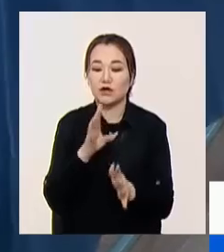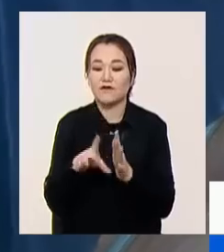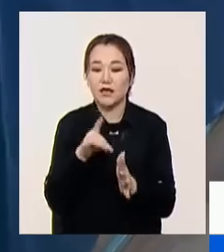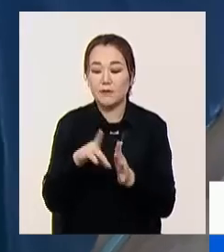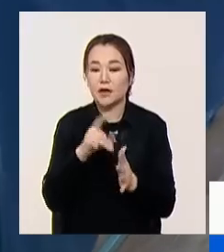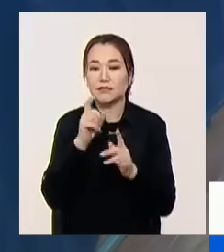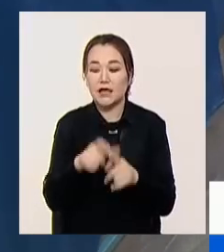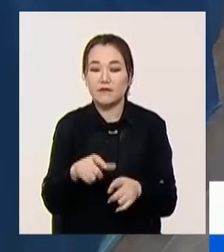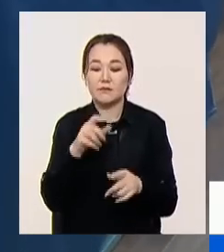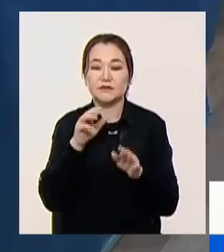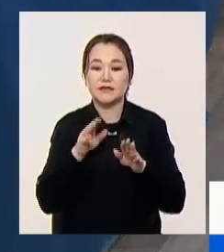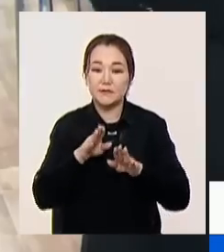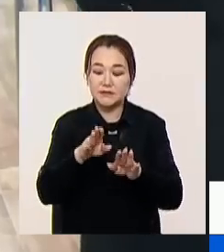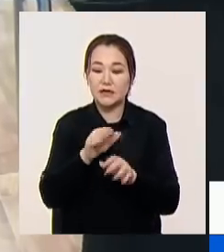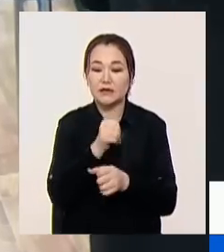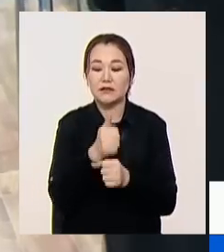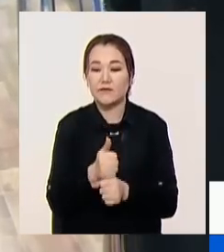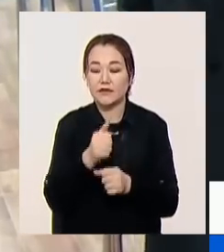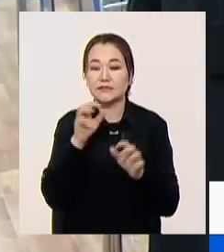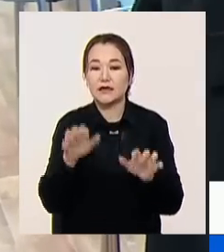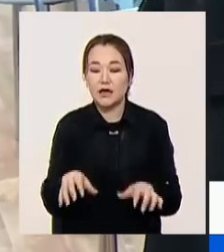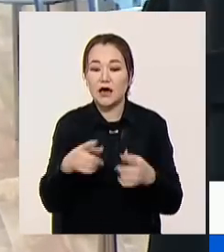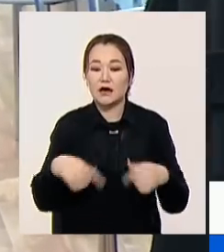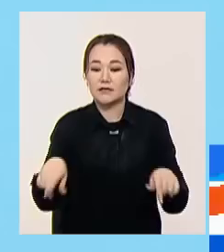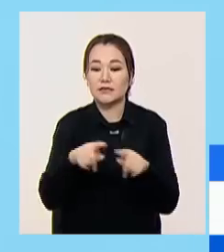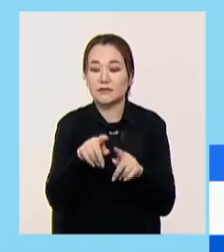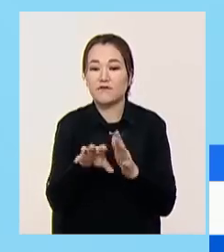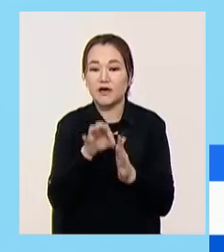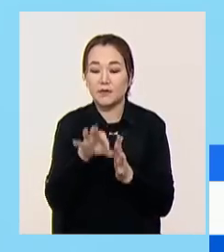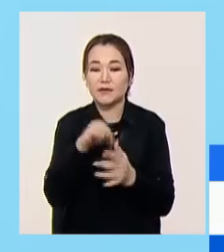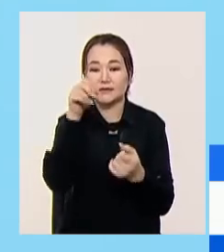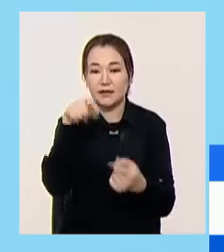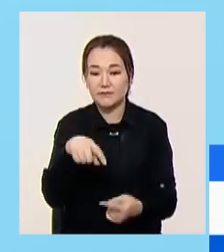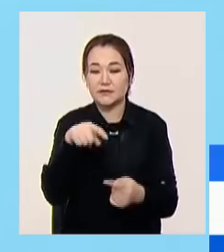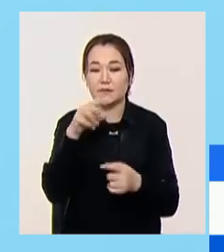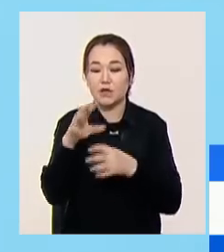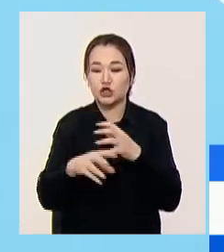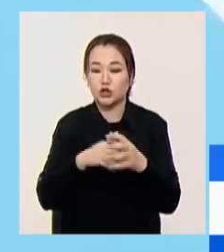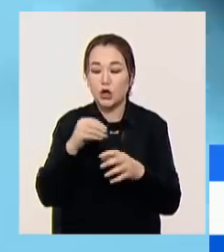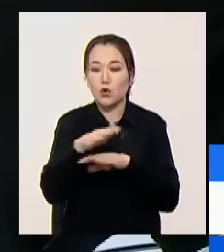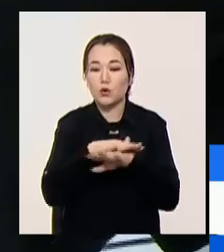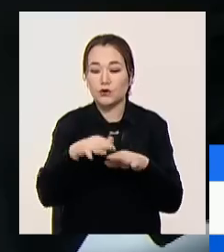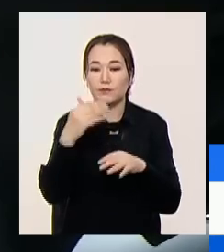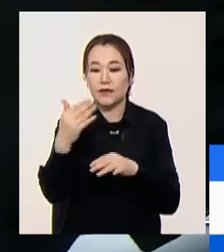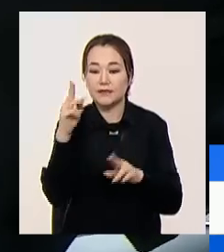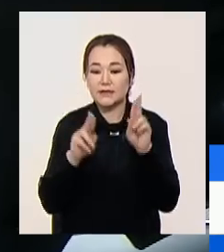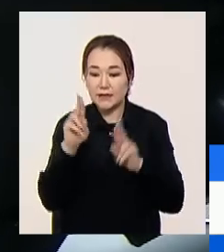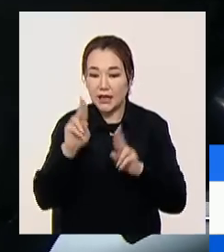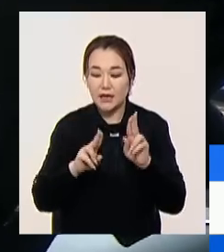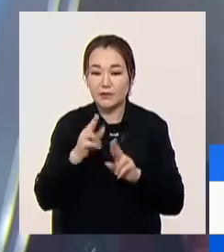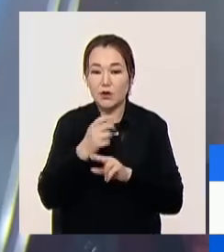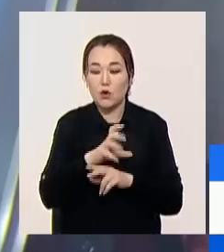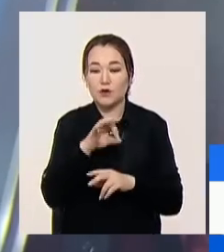По словам заместителя главного секретаря организации, выборы соответствовали международным стандартам. Миссия